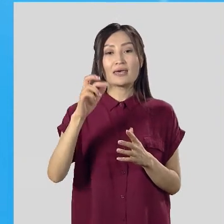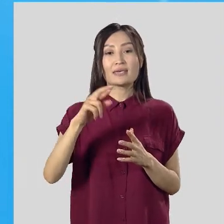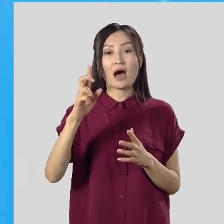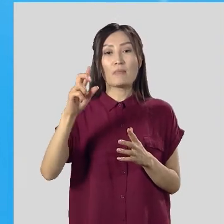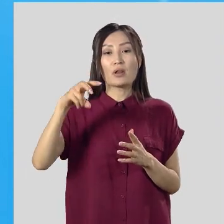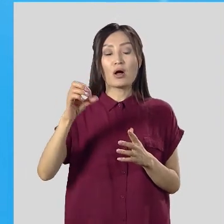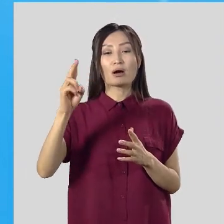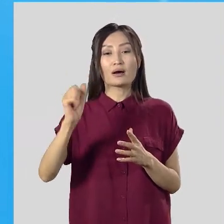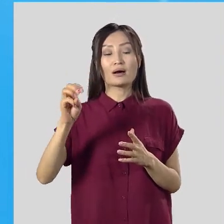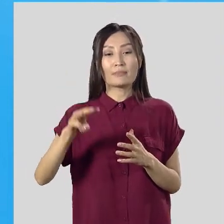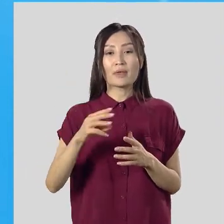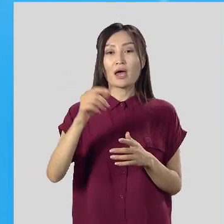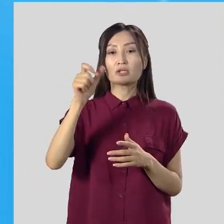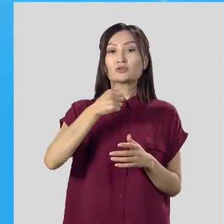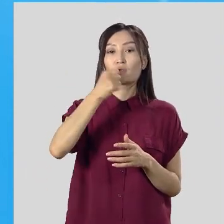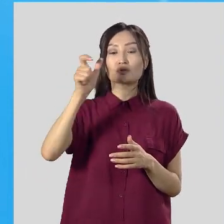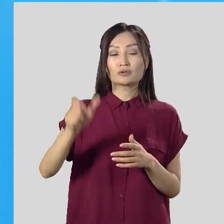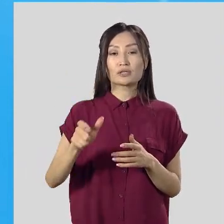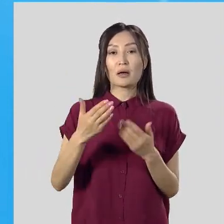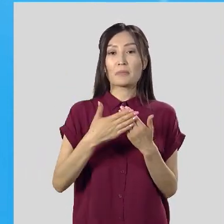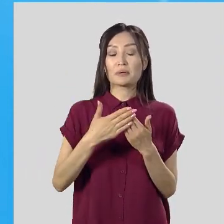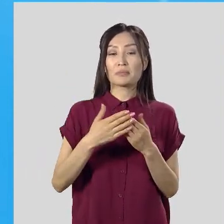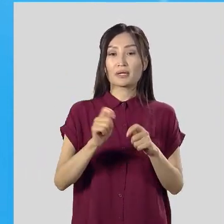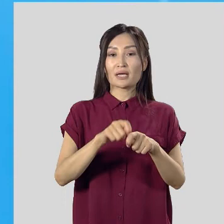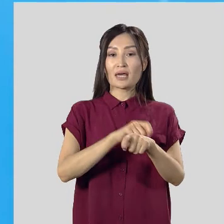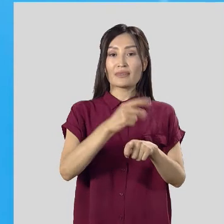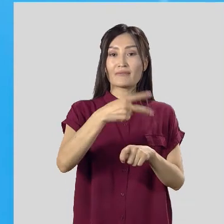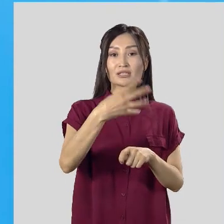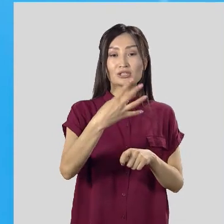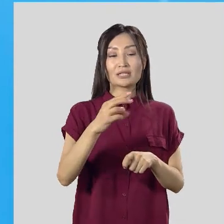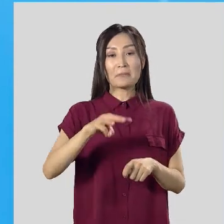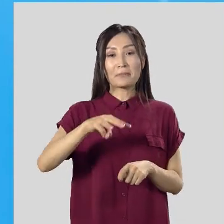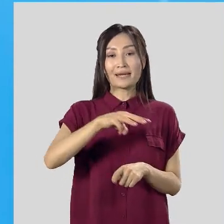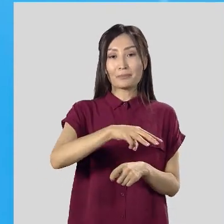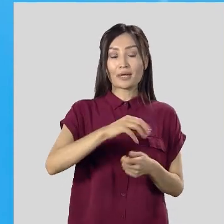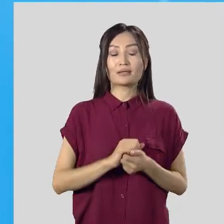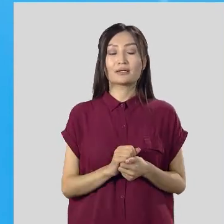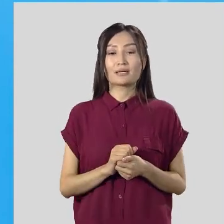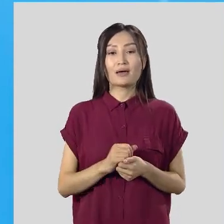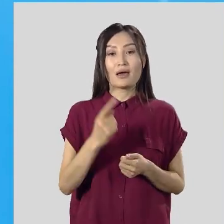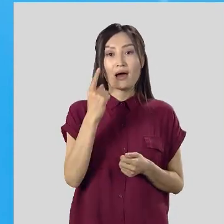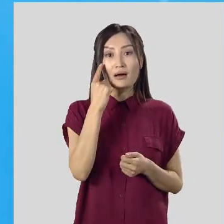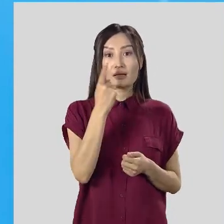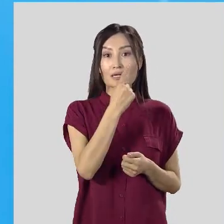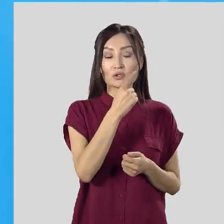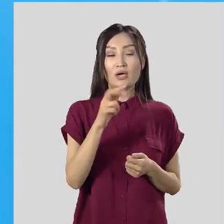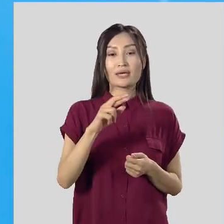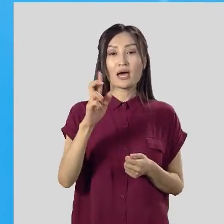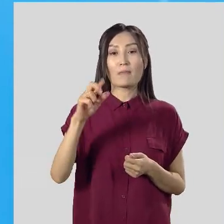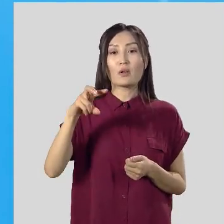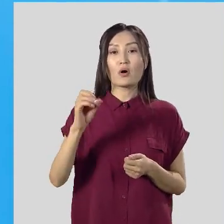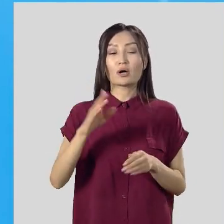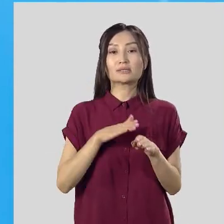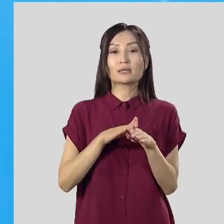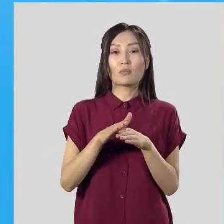у взрослого человека имеет диаметр примерно 24 мм. Глазное яблоко